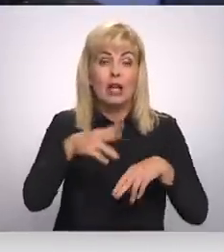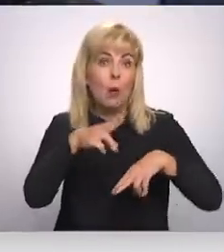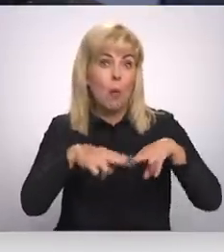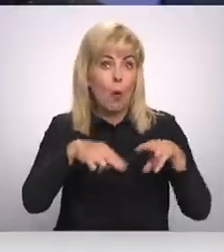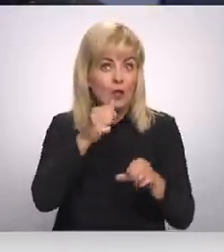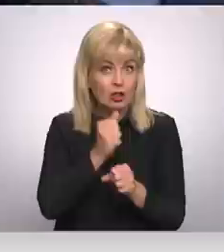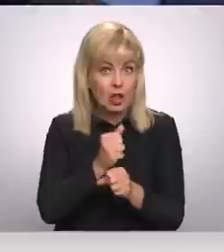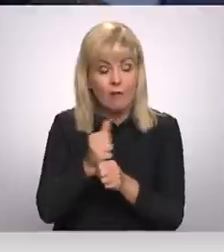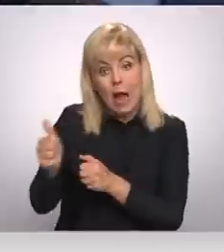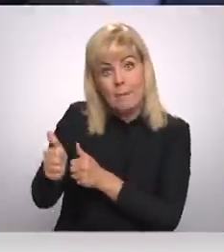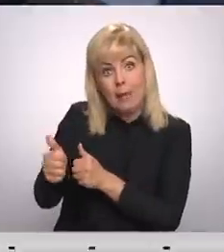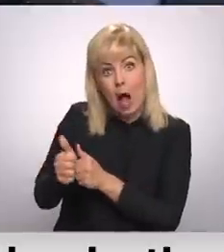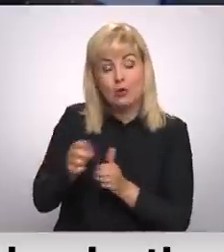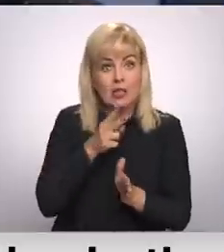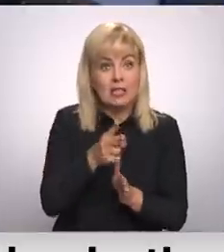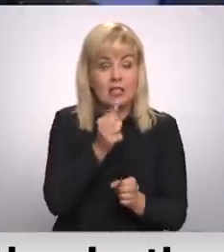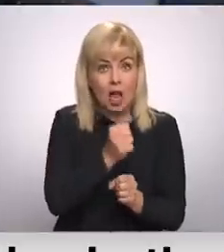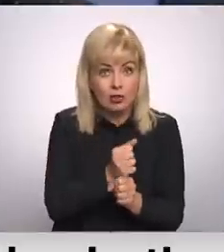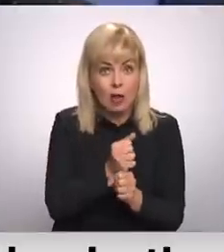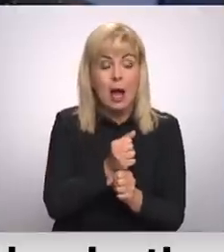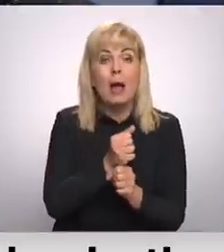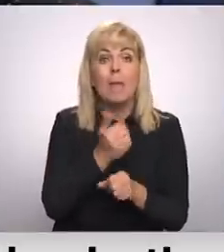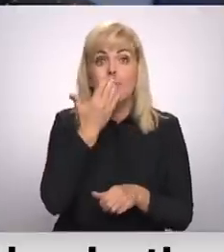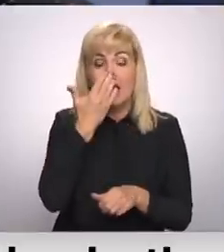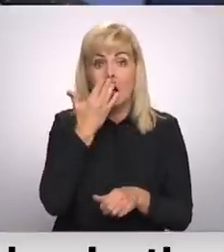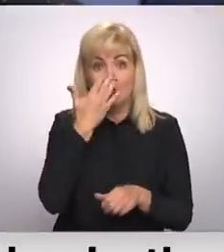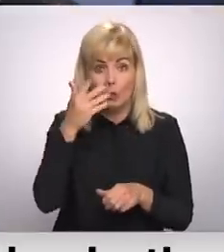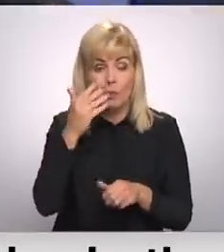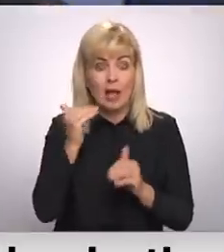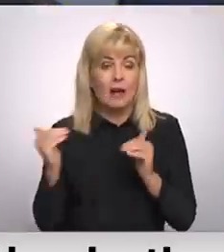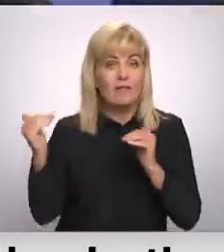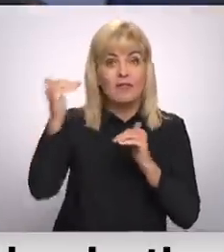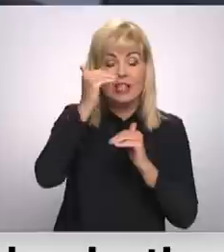darbus, blakus dzelzceļa peronam numurs 5 virs B tuneļa